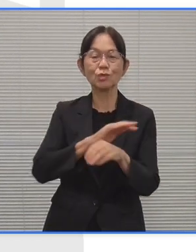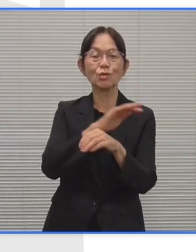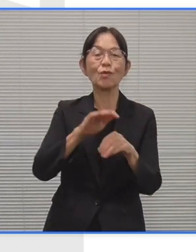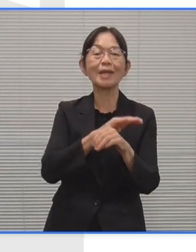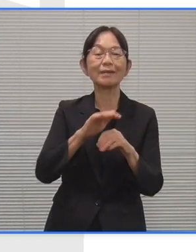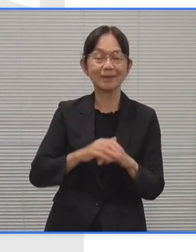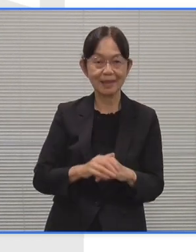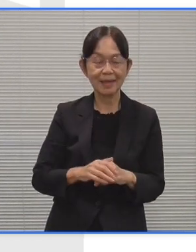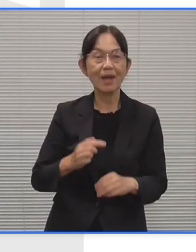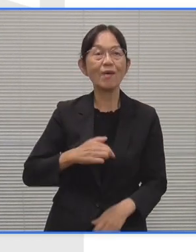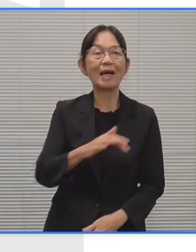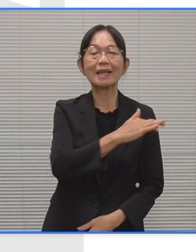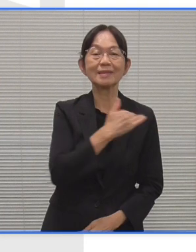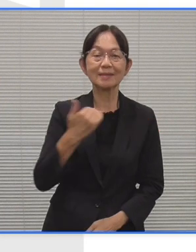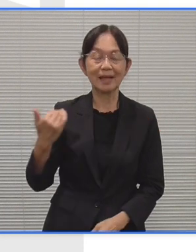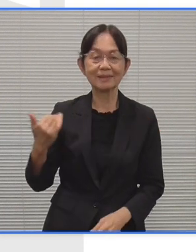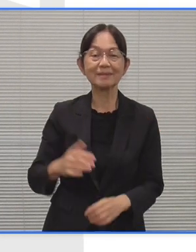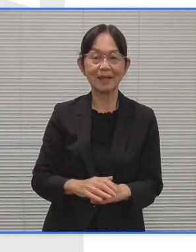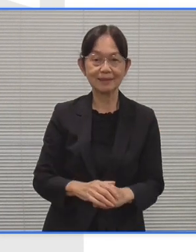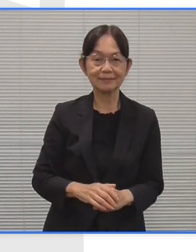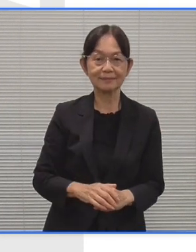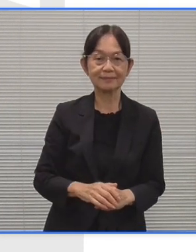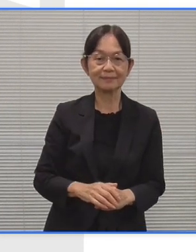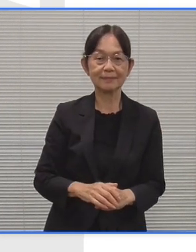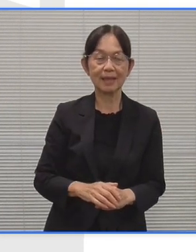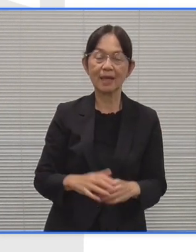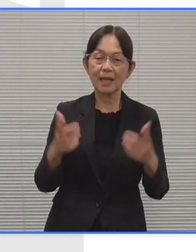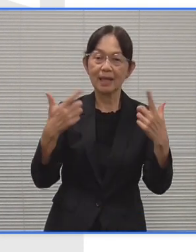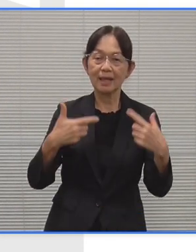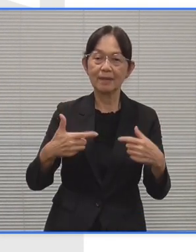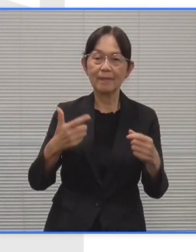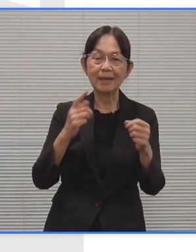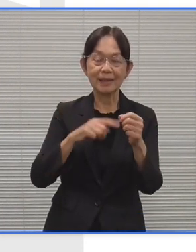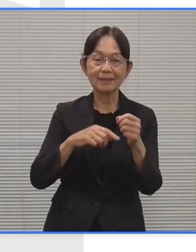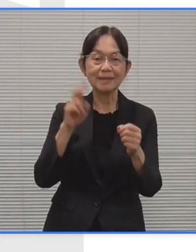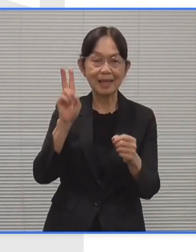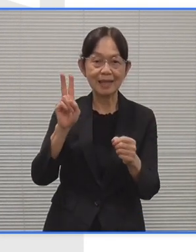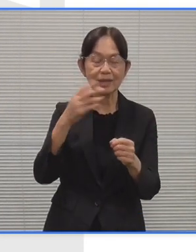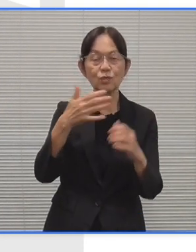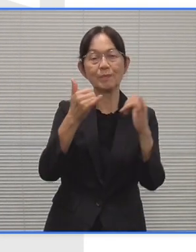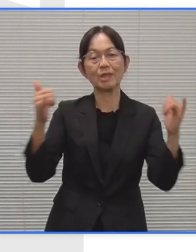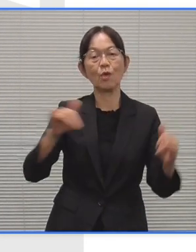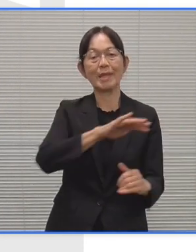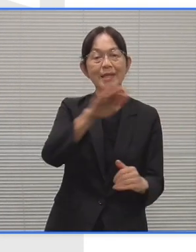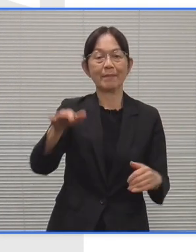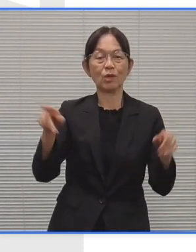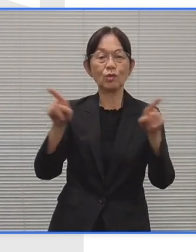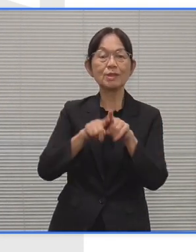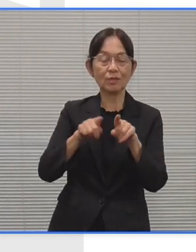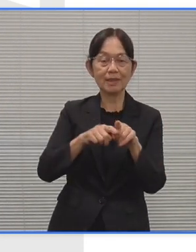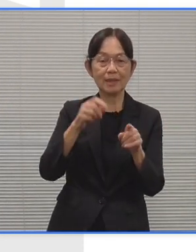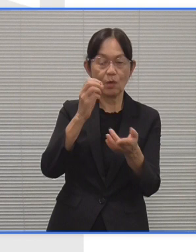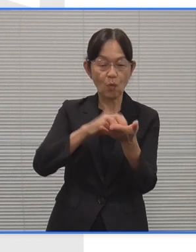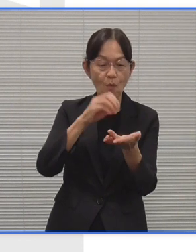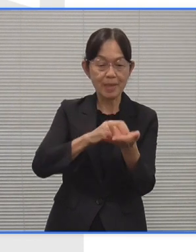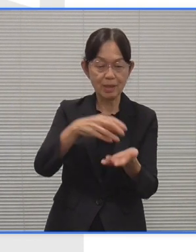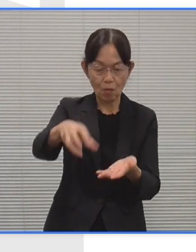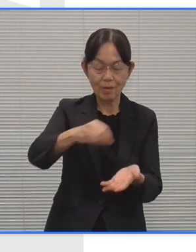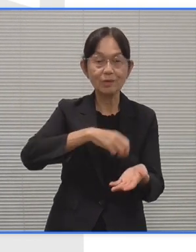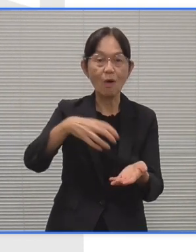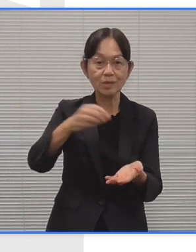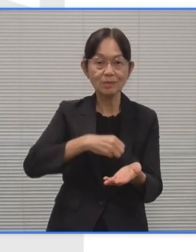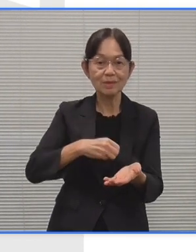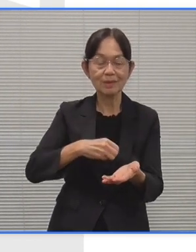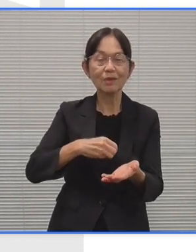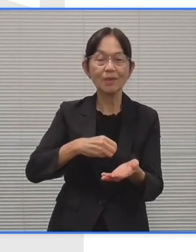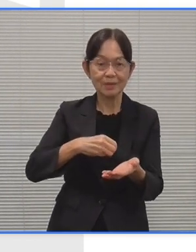、私たちは年に2回区民の皆様と一緒にゴミを拾うイベ